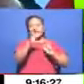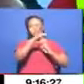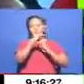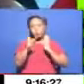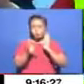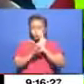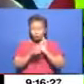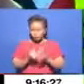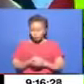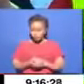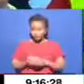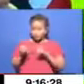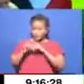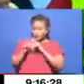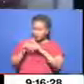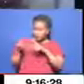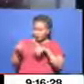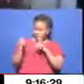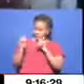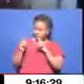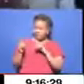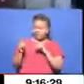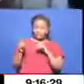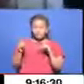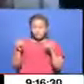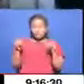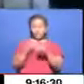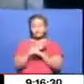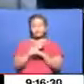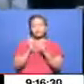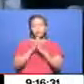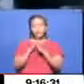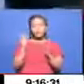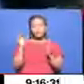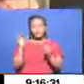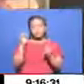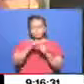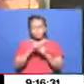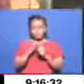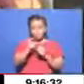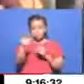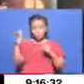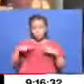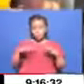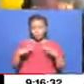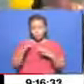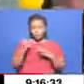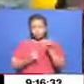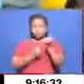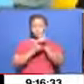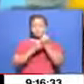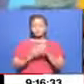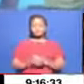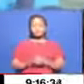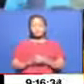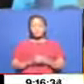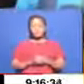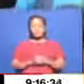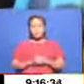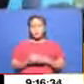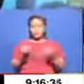record sets him apart from his opponents, calling on area residents to support his bid. Kura ya hasla hapa nione, kura ya hasla.